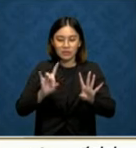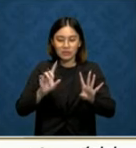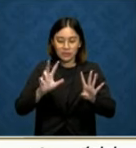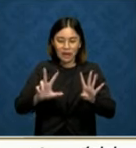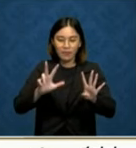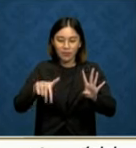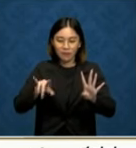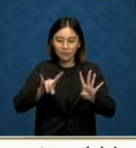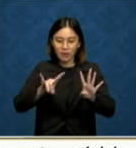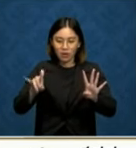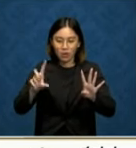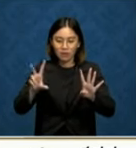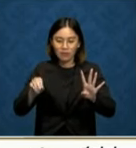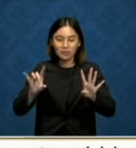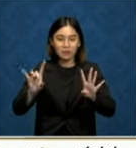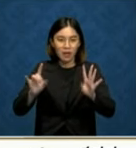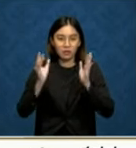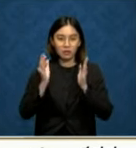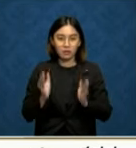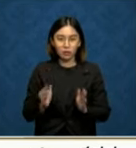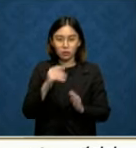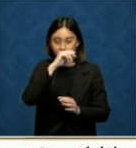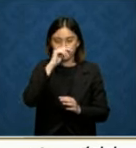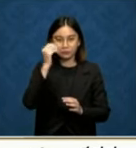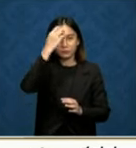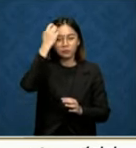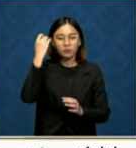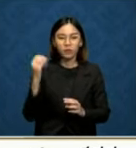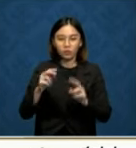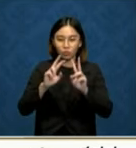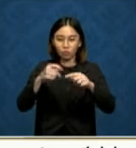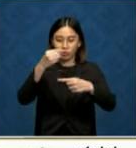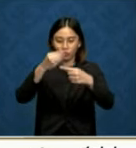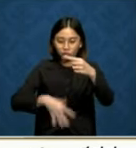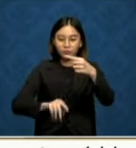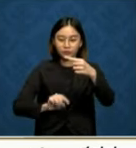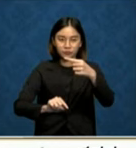838 คนก็ 338 เรื่อง